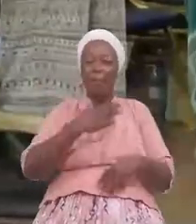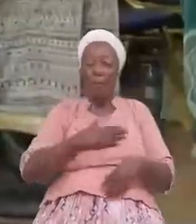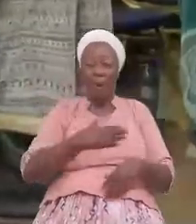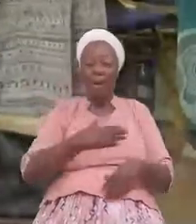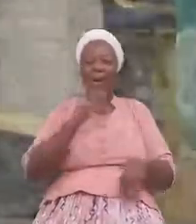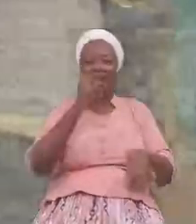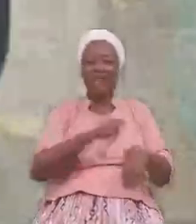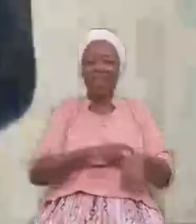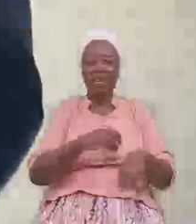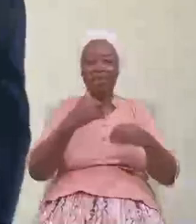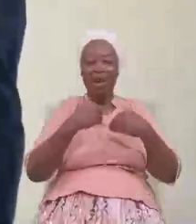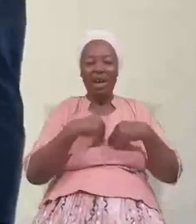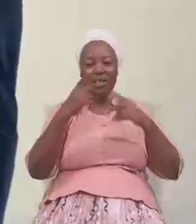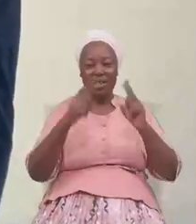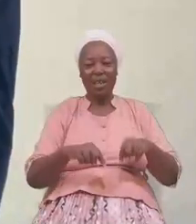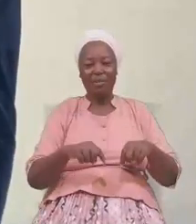Mon tour est venu.